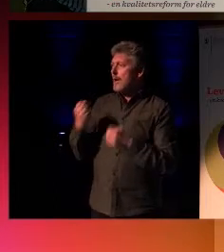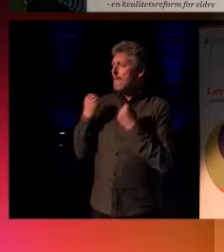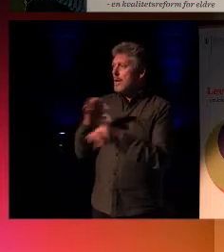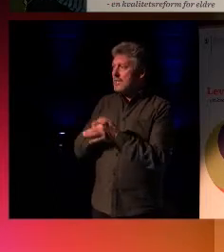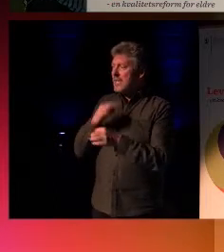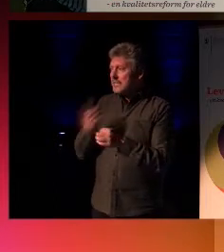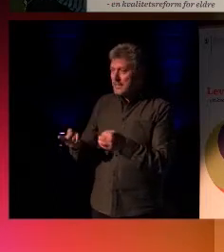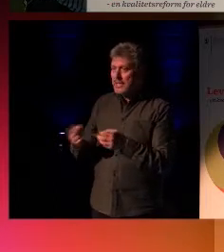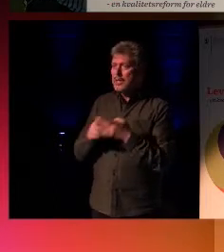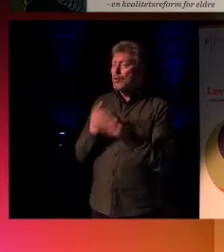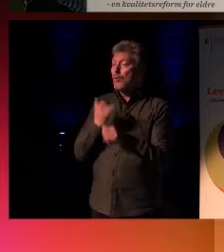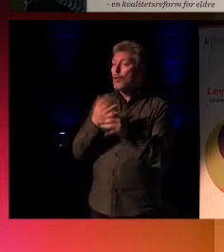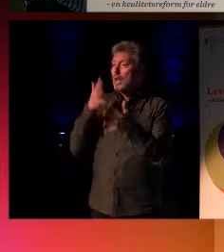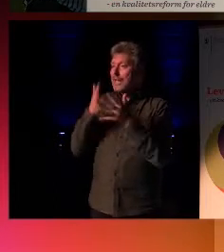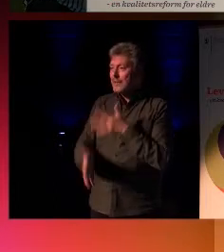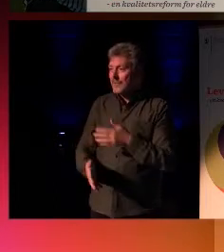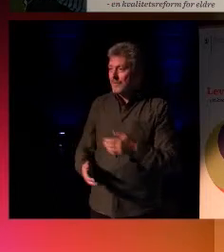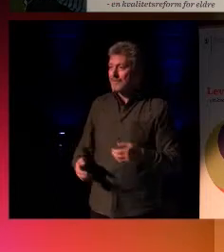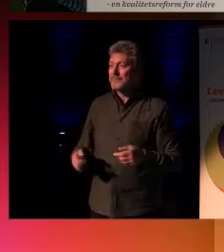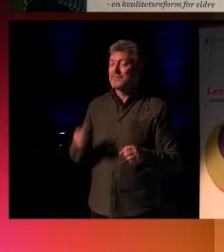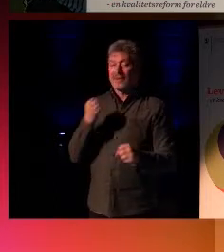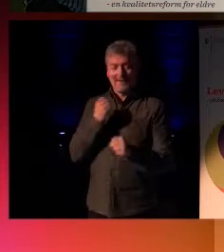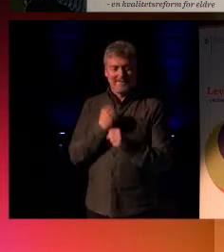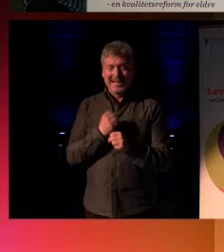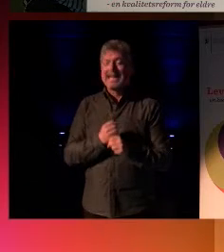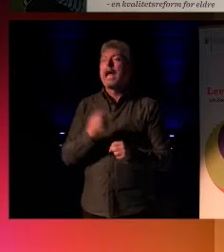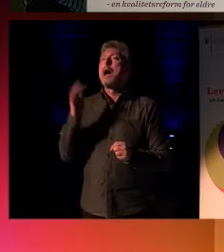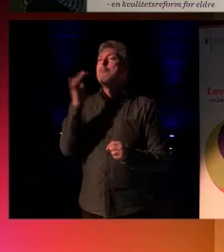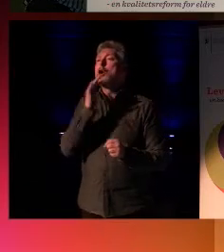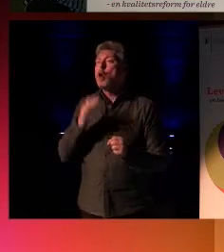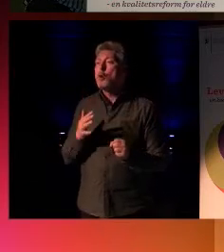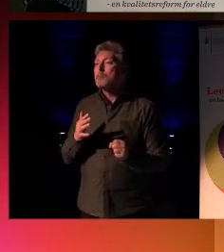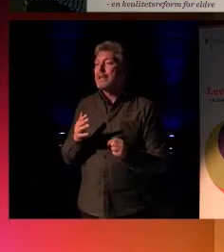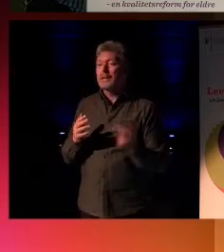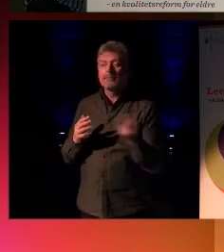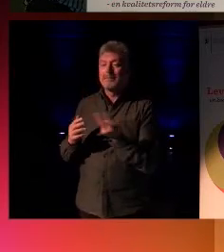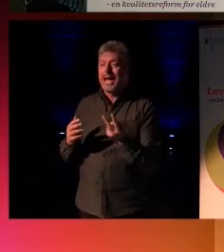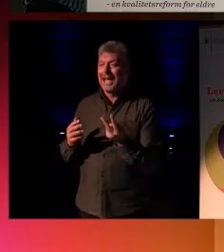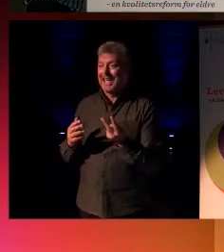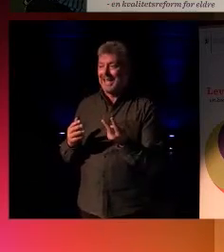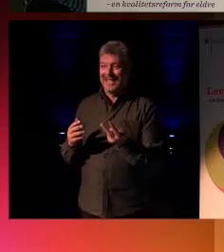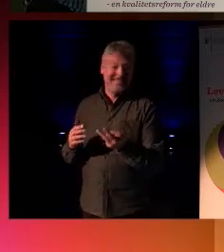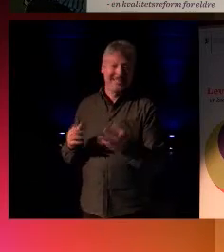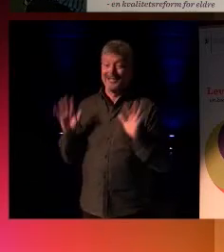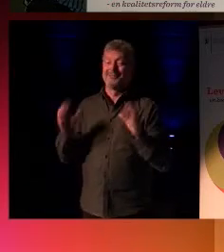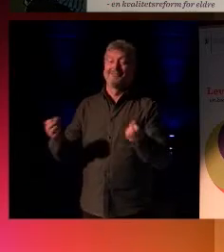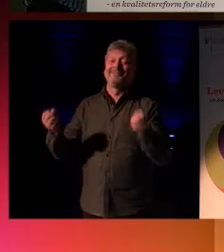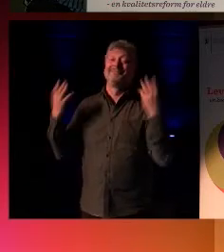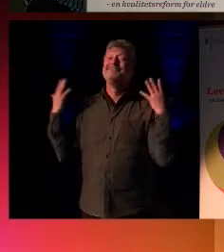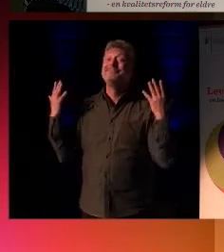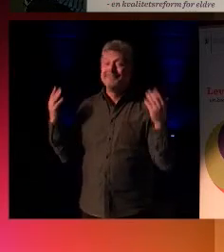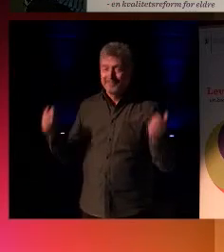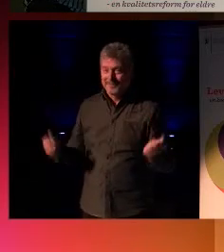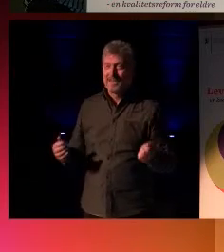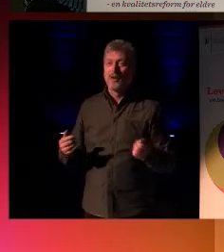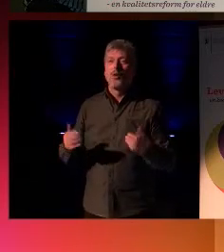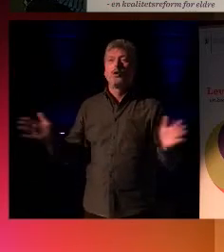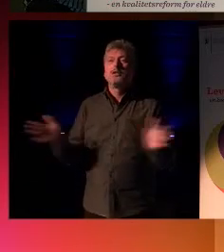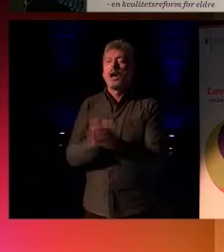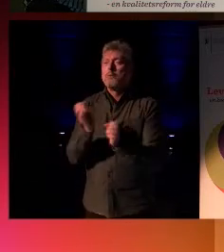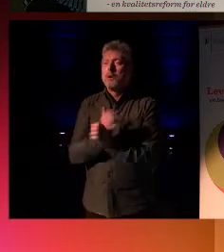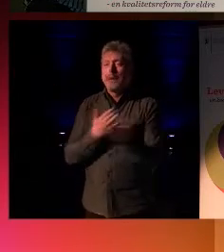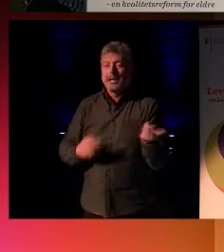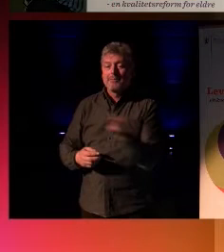gjennomføres. Så bekymringene ble fort gjort til skamme. Det ble skapt et godt samarbeidsklima mellom fastlege og